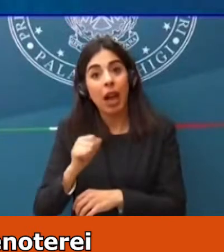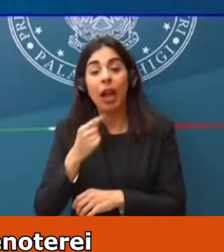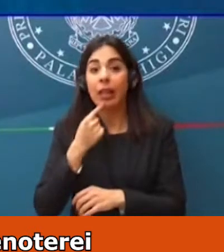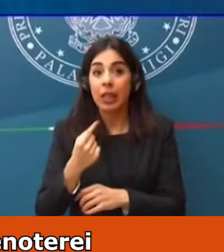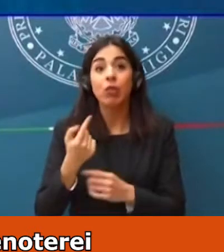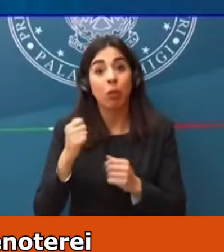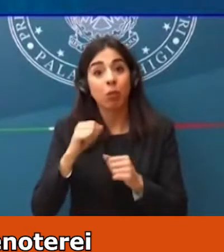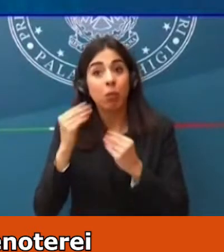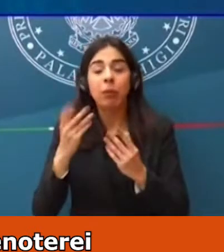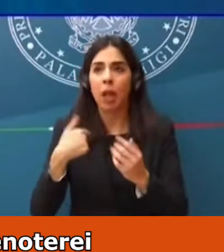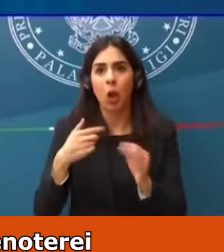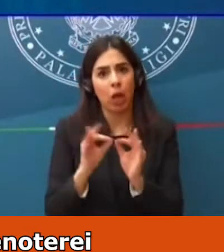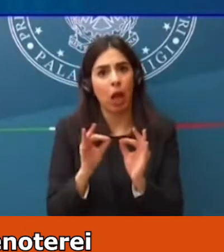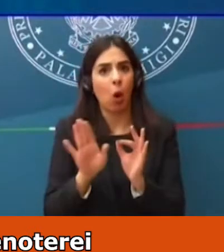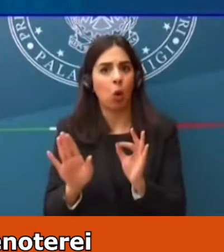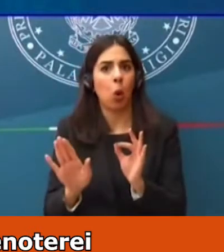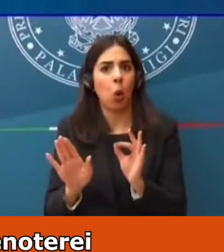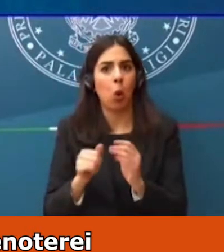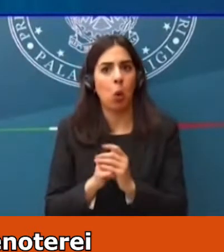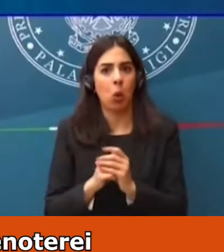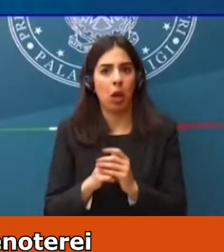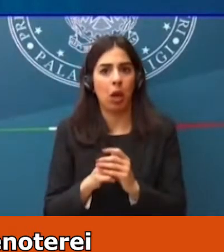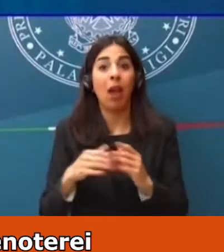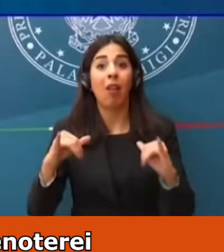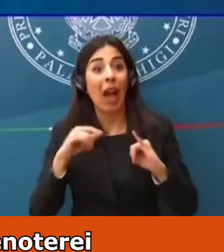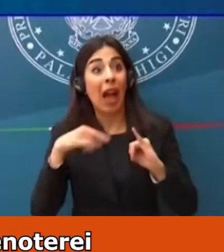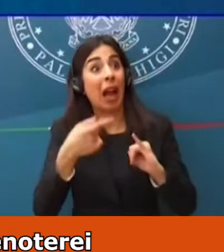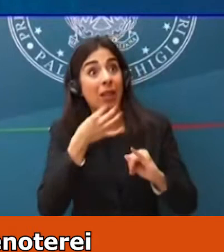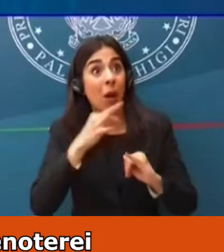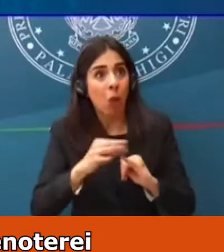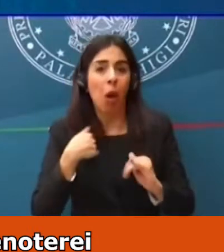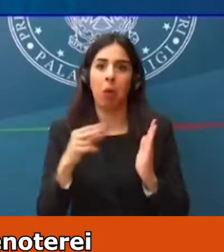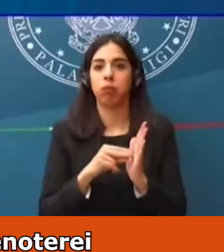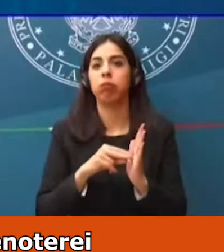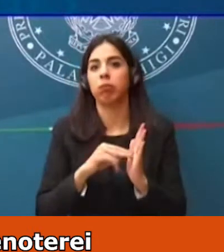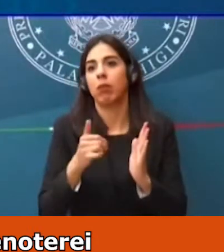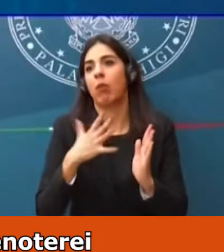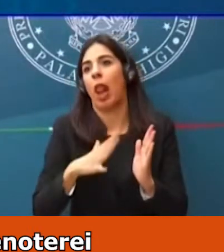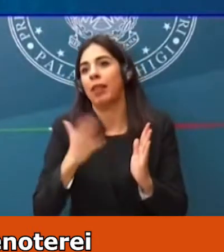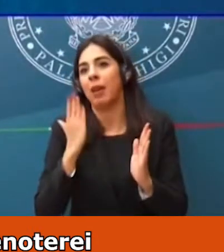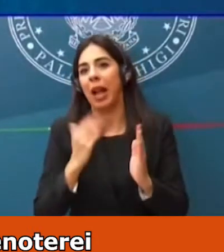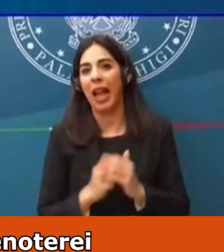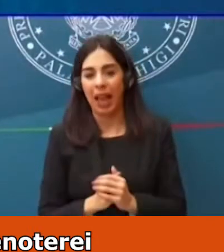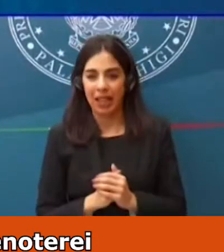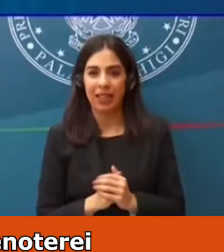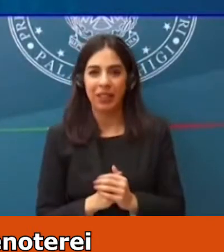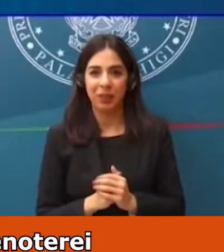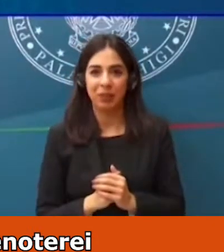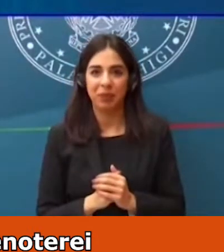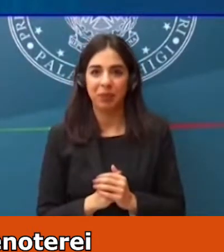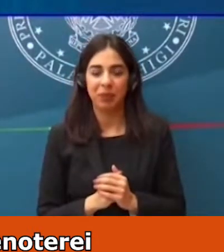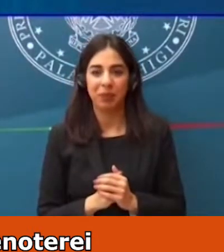d'accordo con lui, io lo farei, insomma, se potessi andare in vacanza ci andrei volentieri. Quindi...